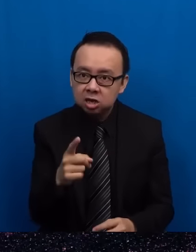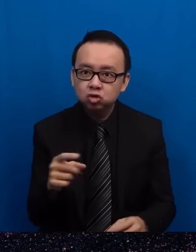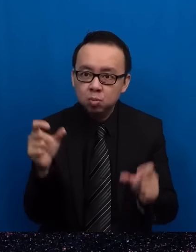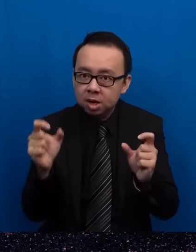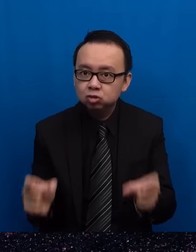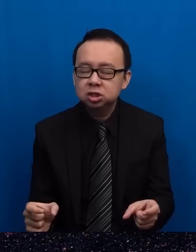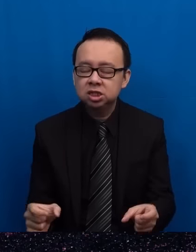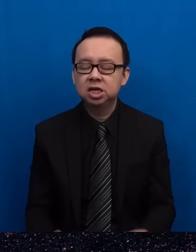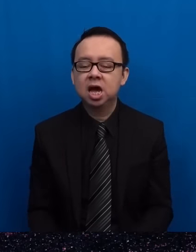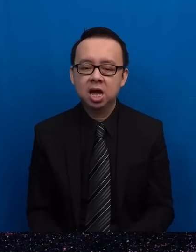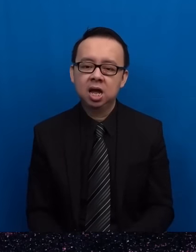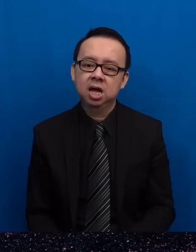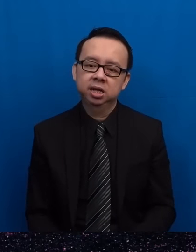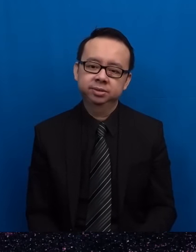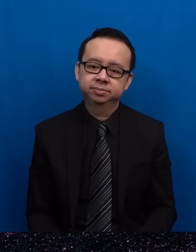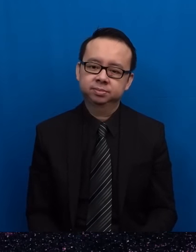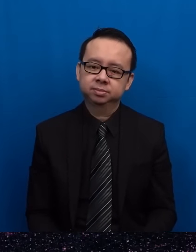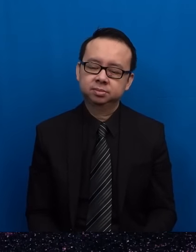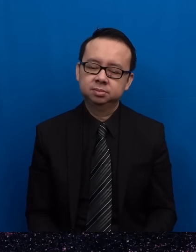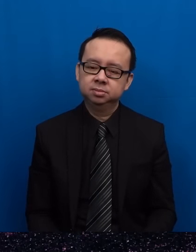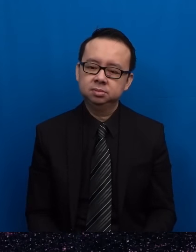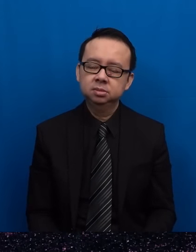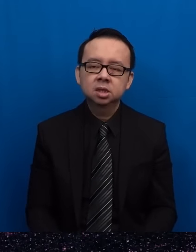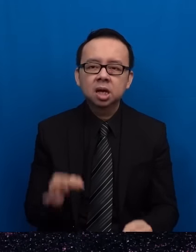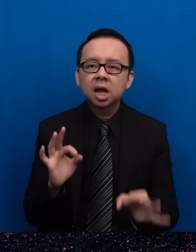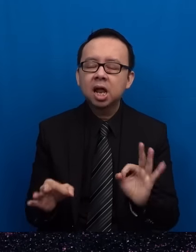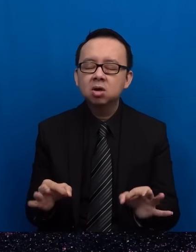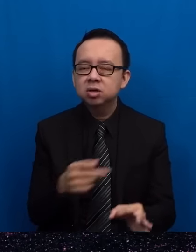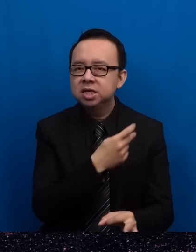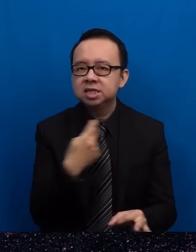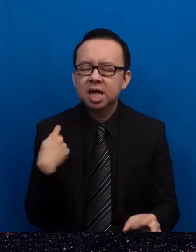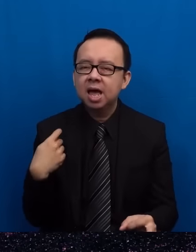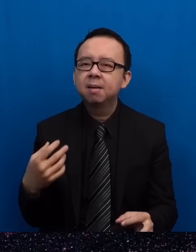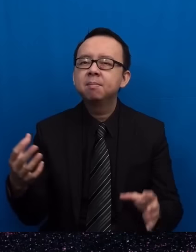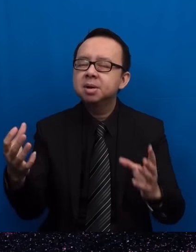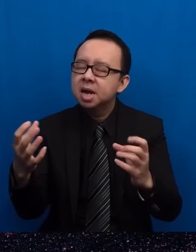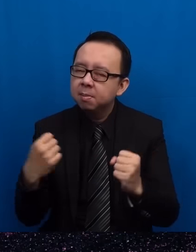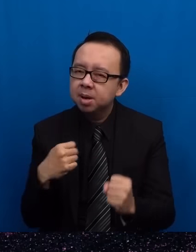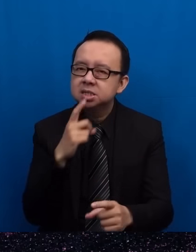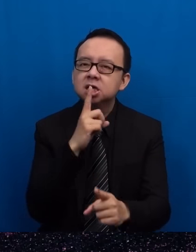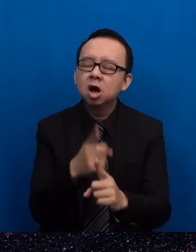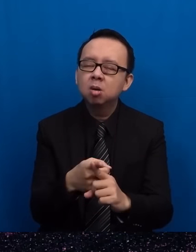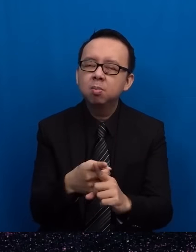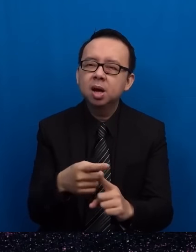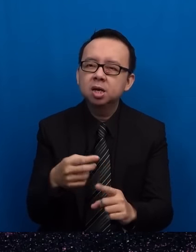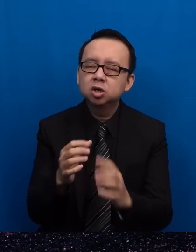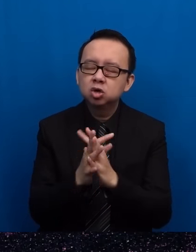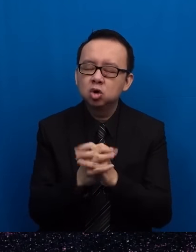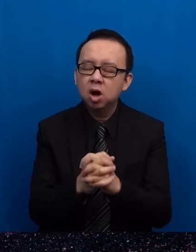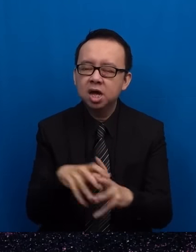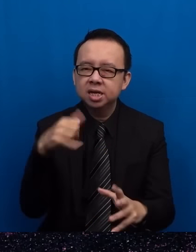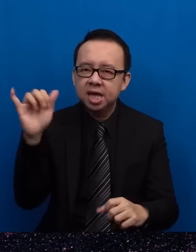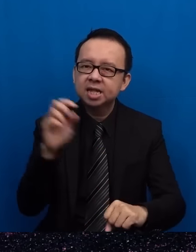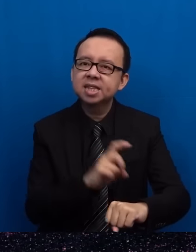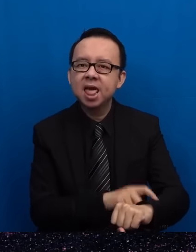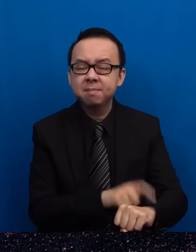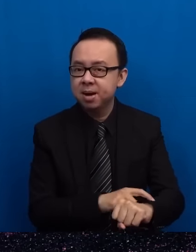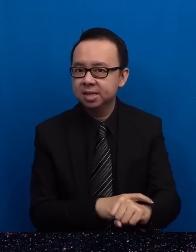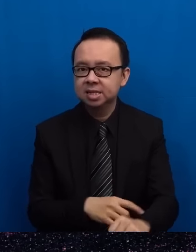Kalau kita sampai mengalami skenario doa kita terlambat datang jawabannya, yang harus kita curigai bukan Tuhan.